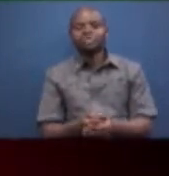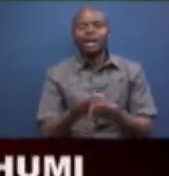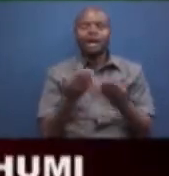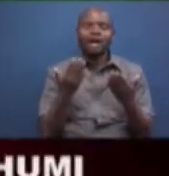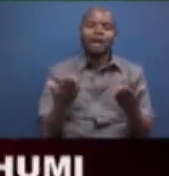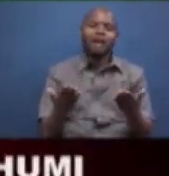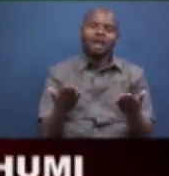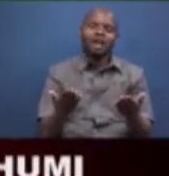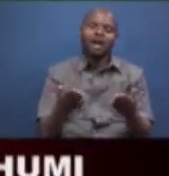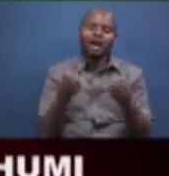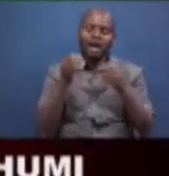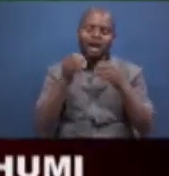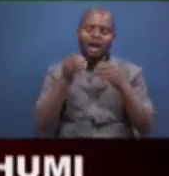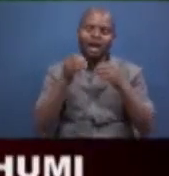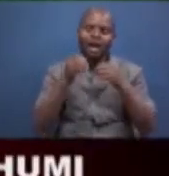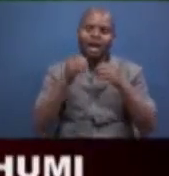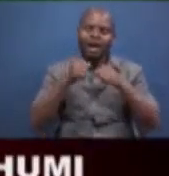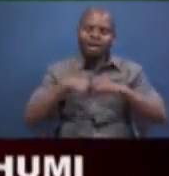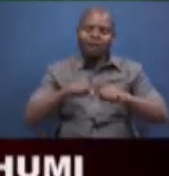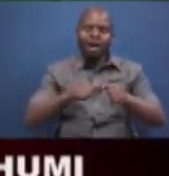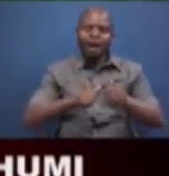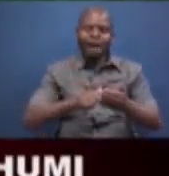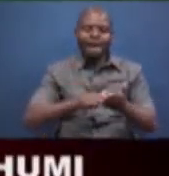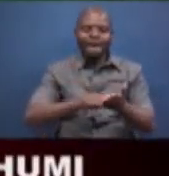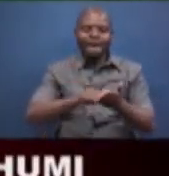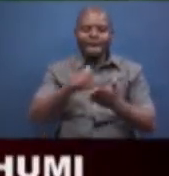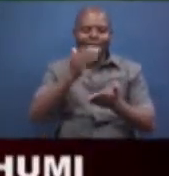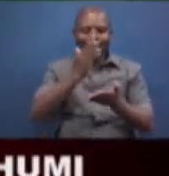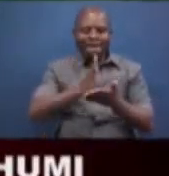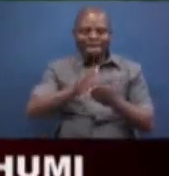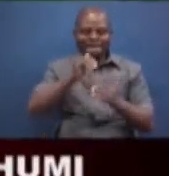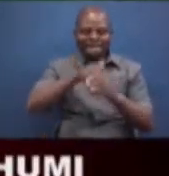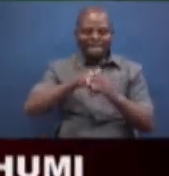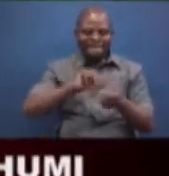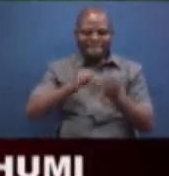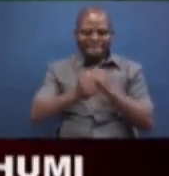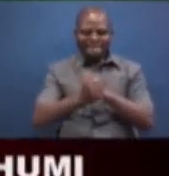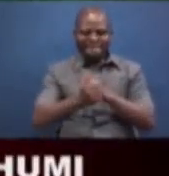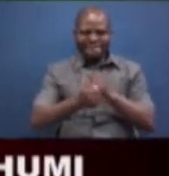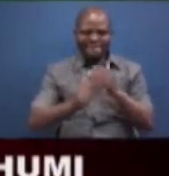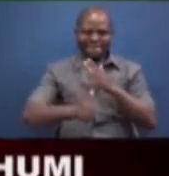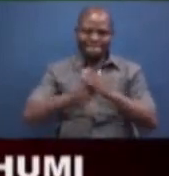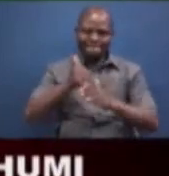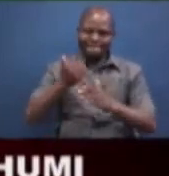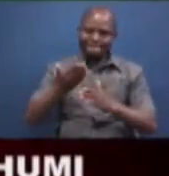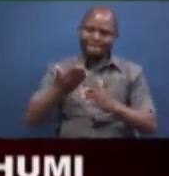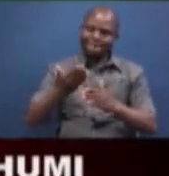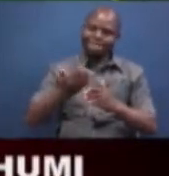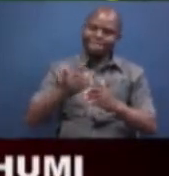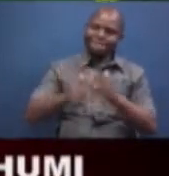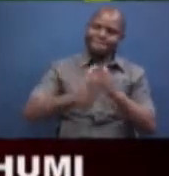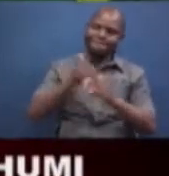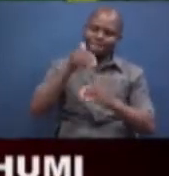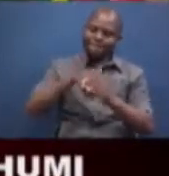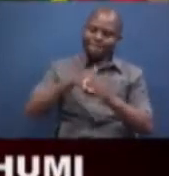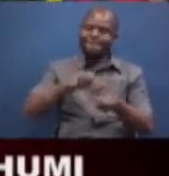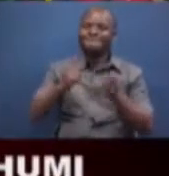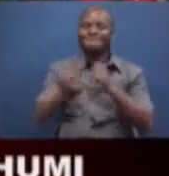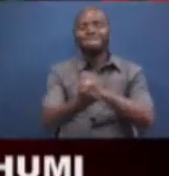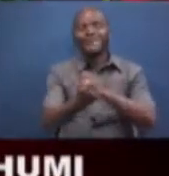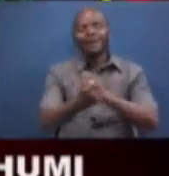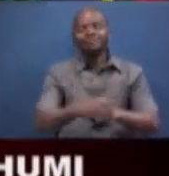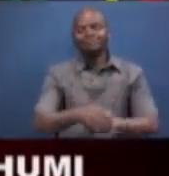Sasa lazim tuipe haki yake Chama cha Mapinduzi na viongozi wa Chama cha